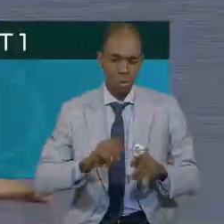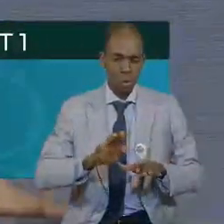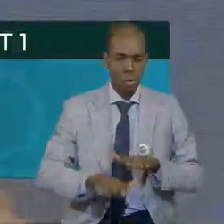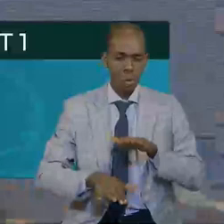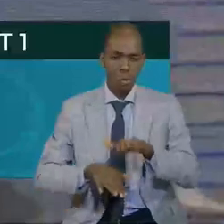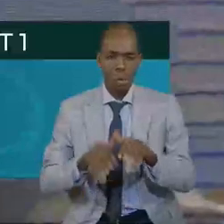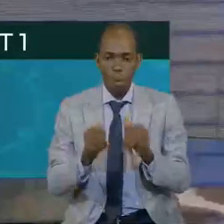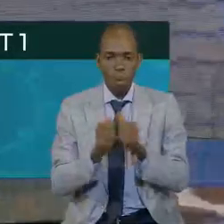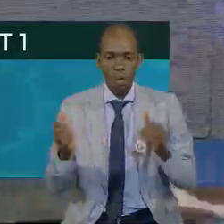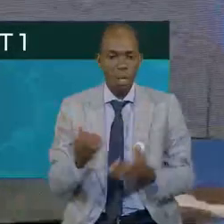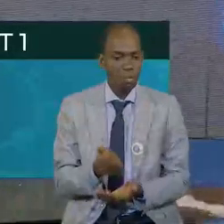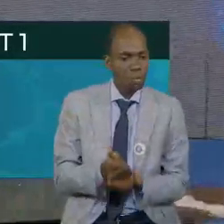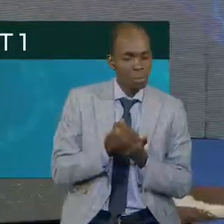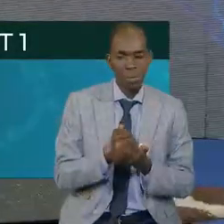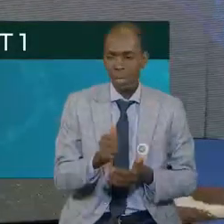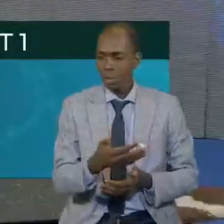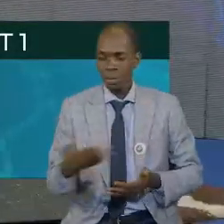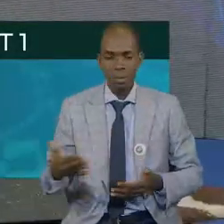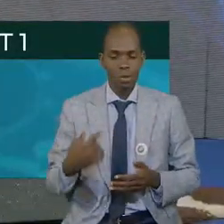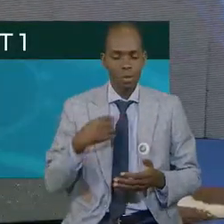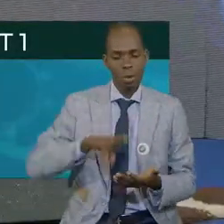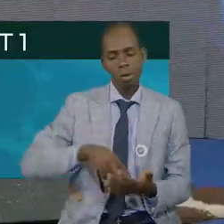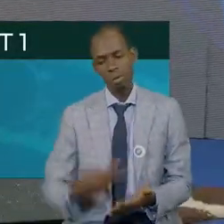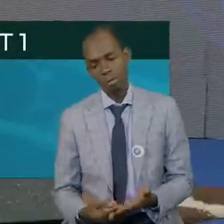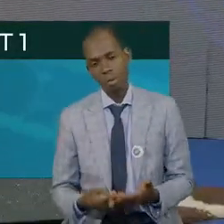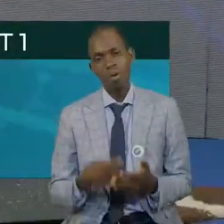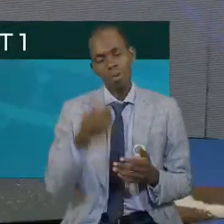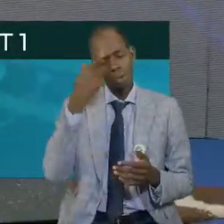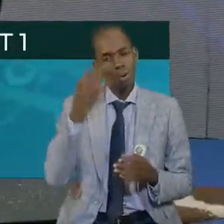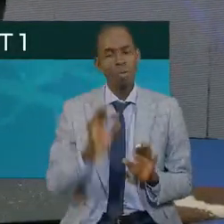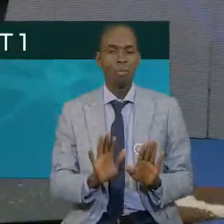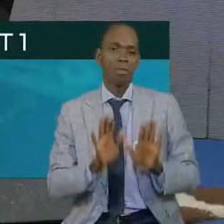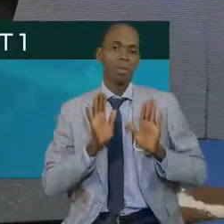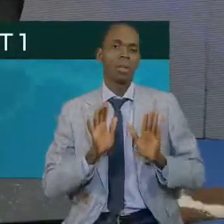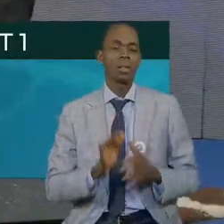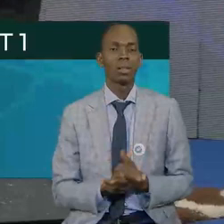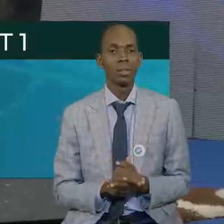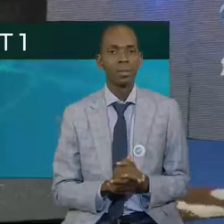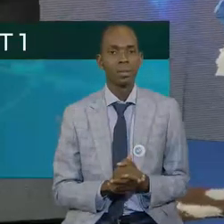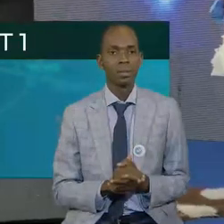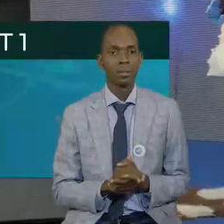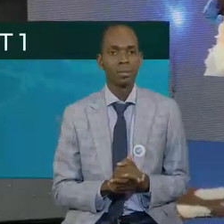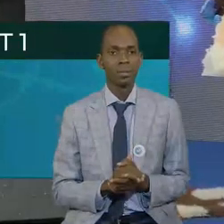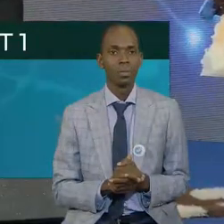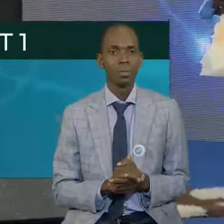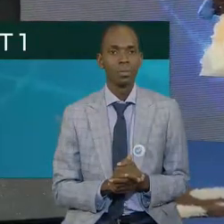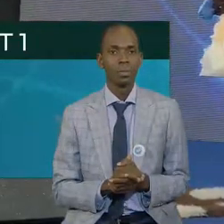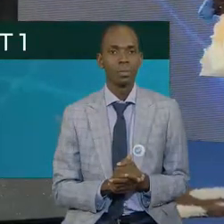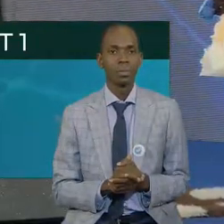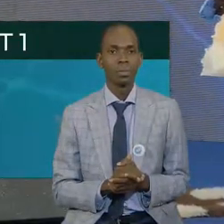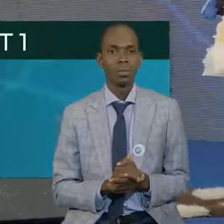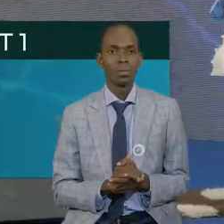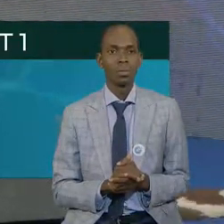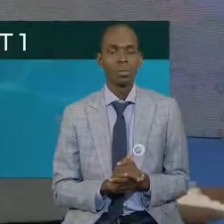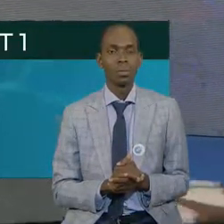holding something, we fall down. We fear. Comme nous essayons de marcher maintenant sans rien tenir, nous tombons et alors nous